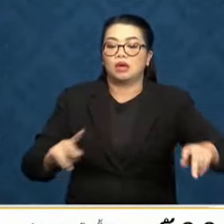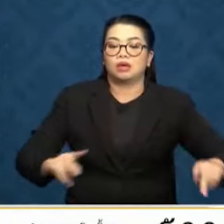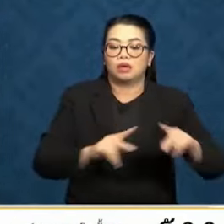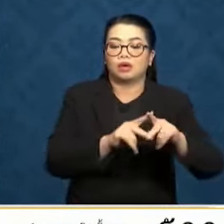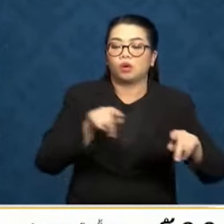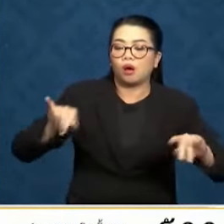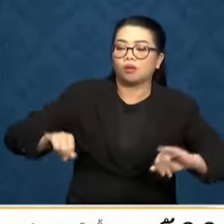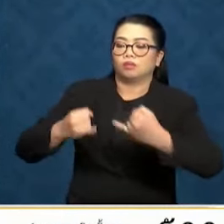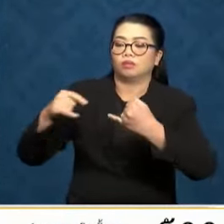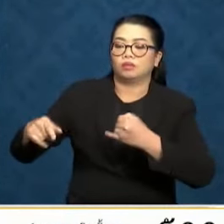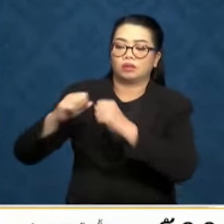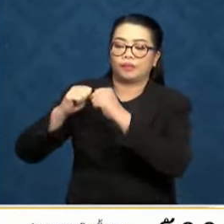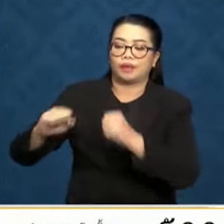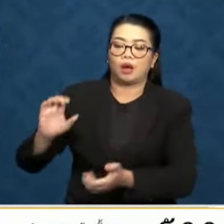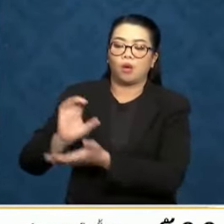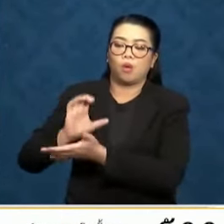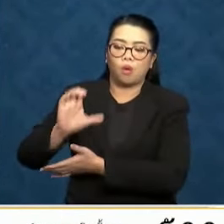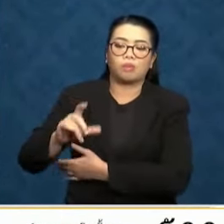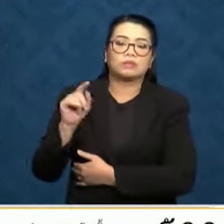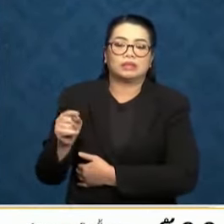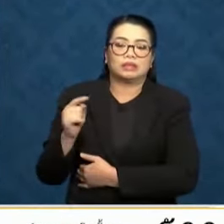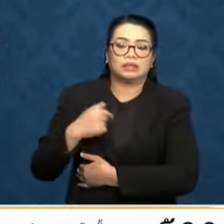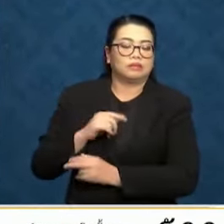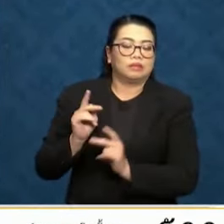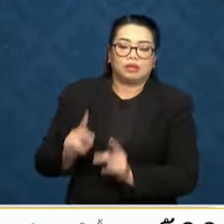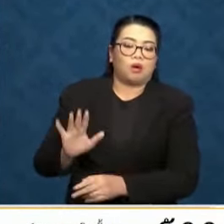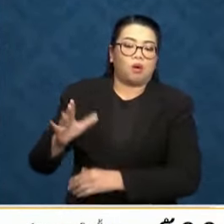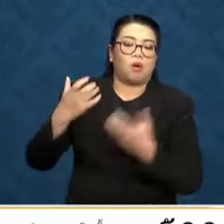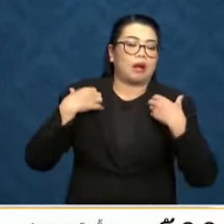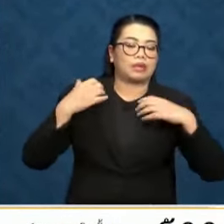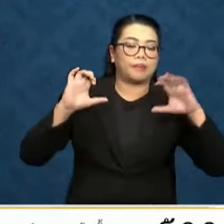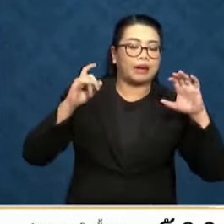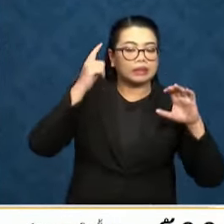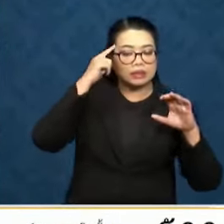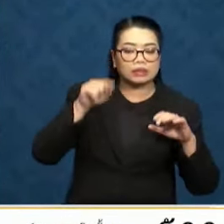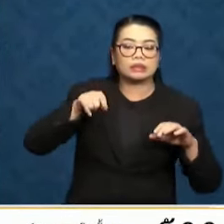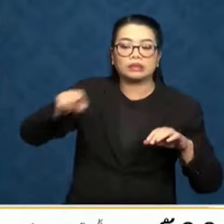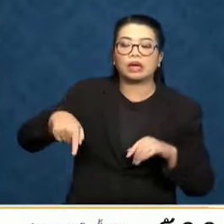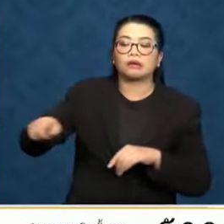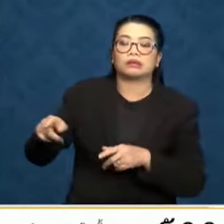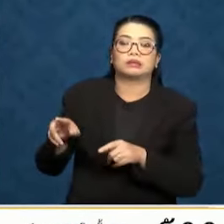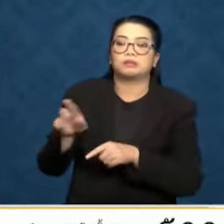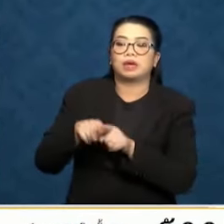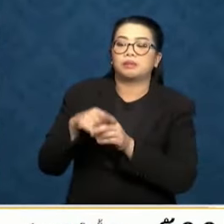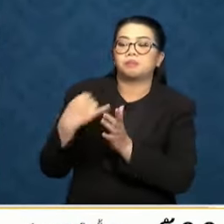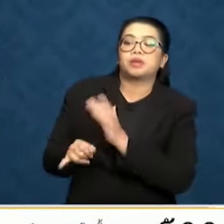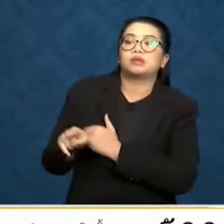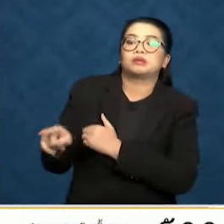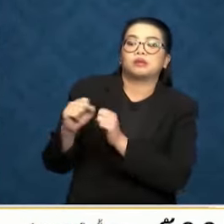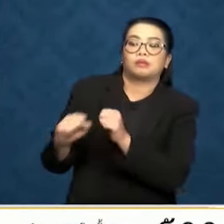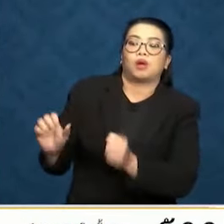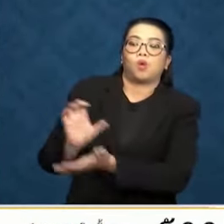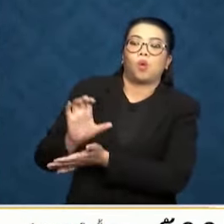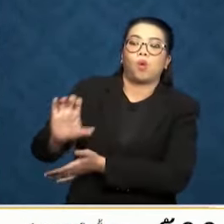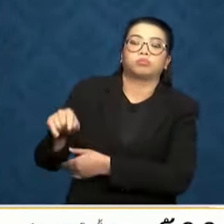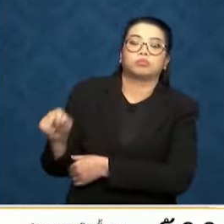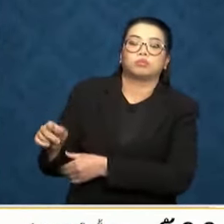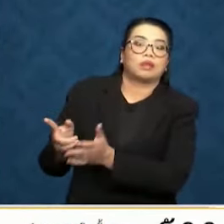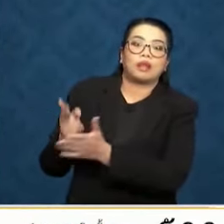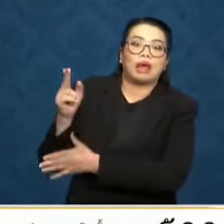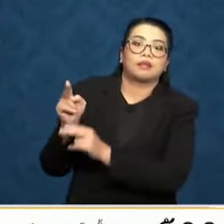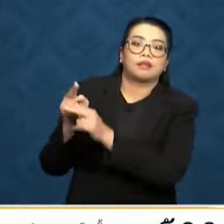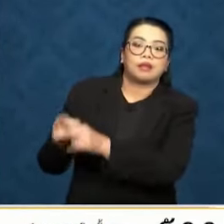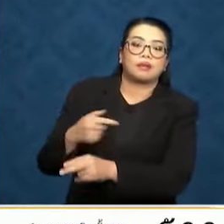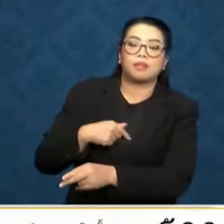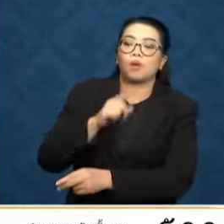เอ่อบางทีเนี่ยเป็นความไม่กล้าหาญของรัฐบาลเองแล้วก็ใช้สำนักงบนะคะเป็นข้ออ้างก็มีแล้วสำนักงบนะ